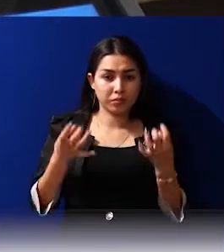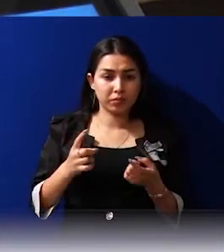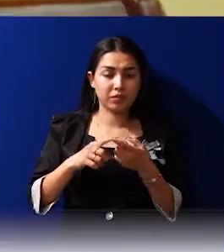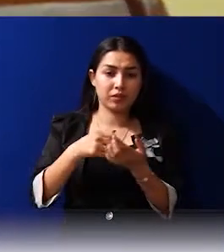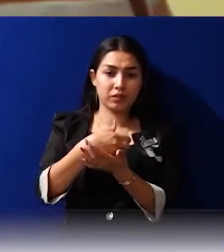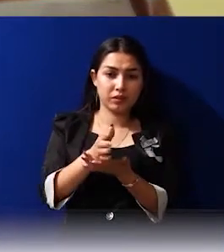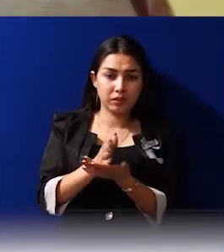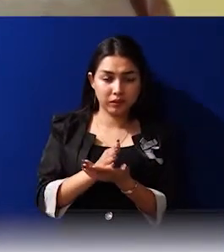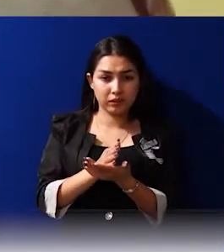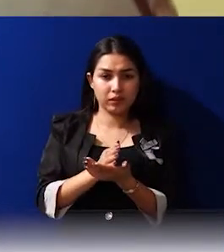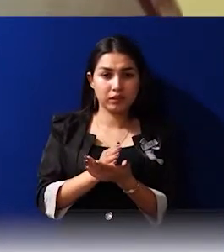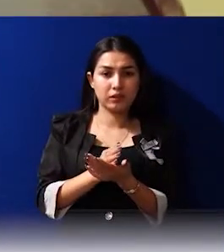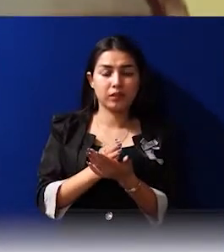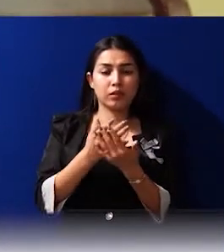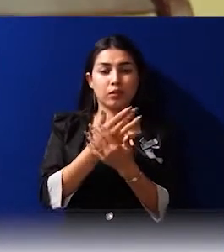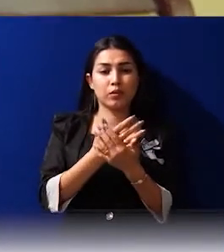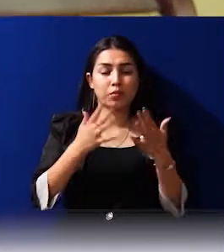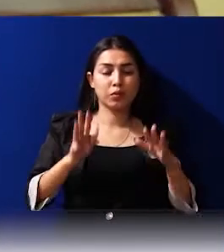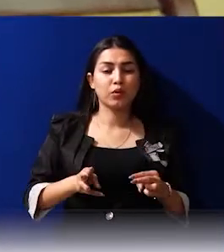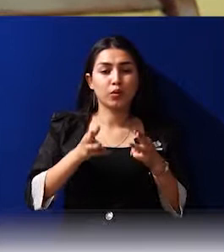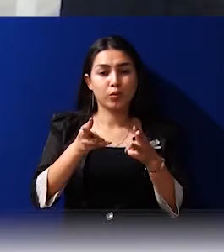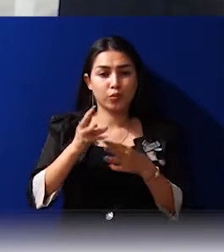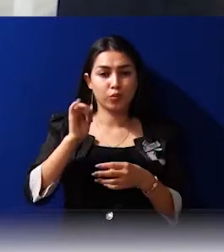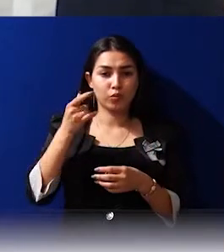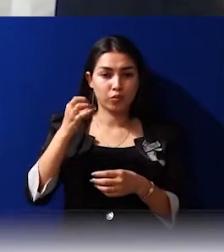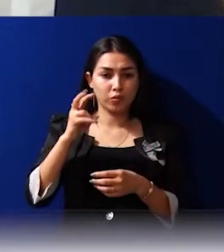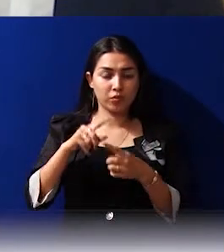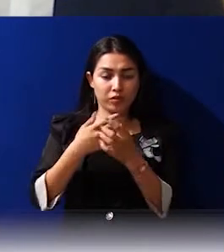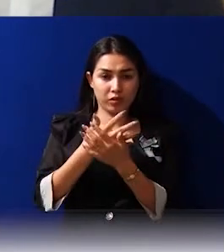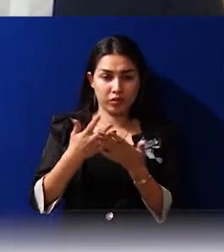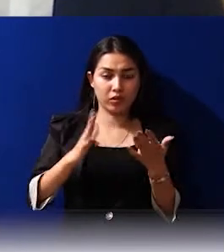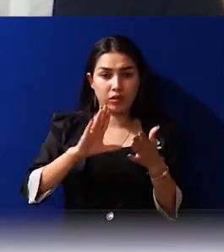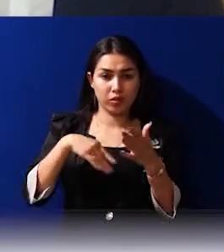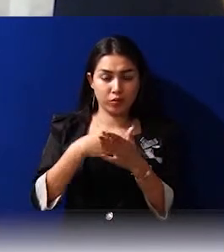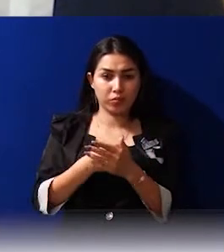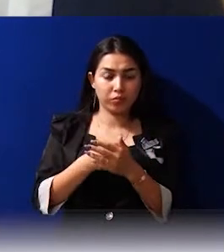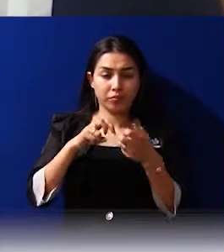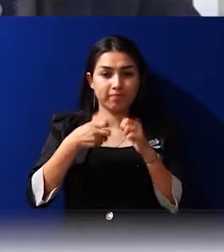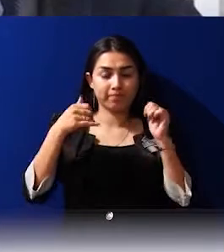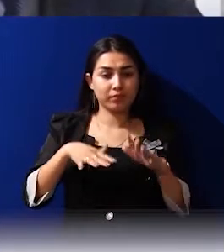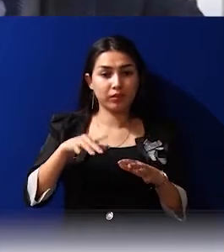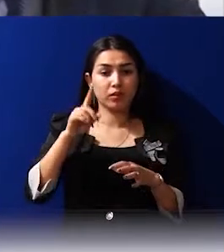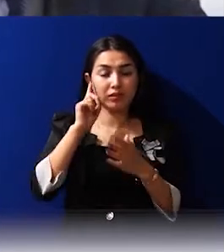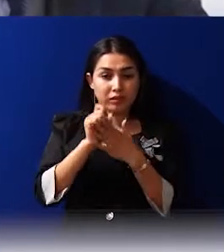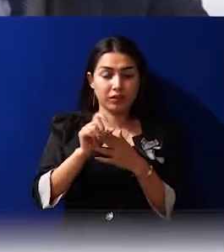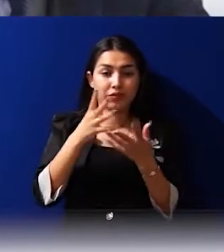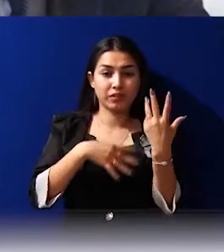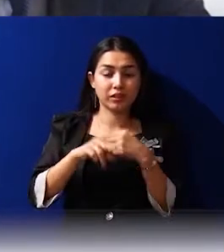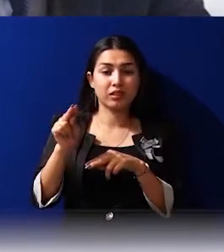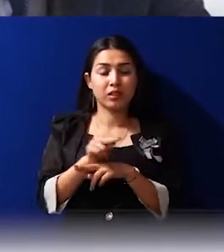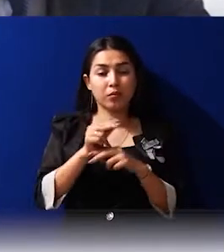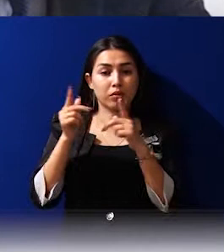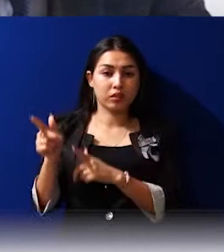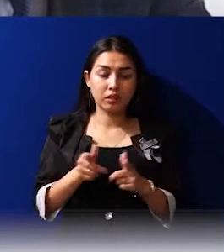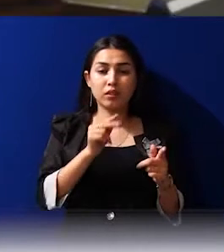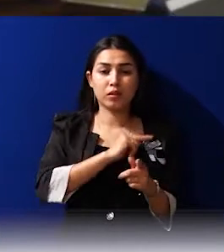Вопрос достаточной оснащенности котельных углем и жидким топливом до сих пор остается открытым. Стоит отметить, что все ремонтные и подготовительные